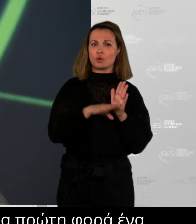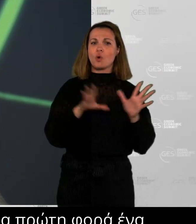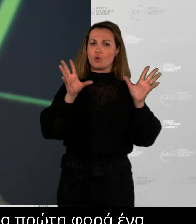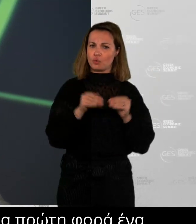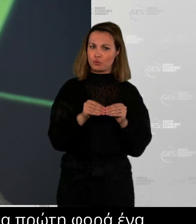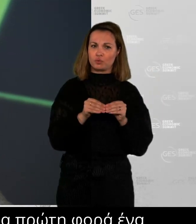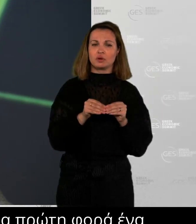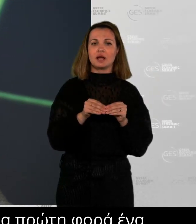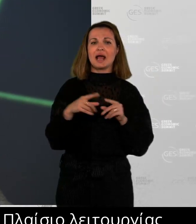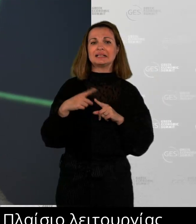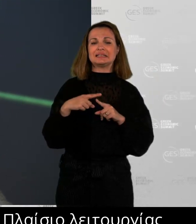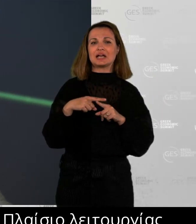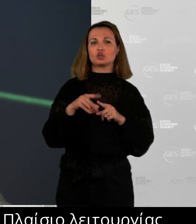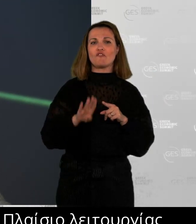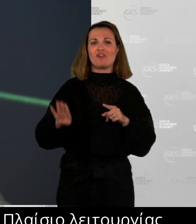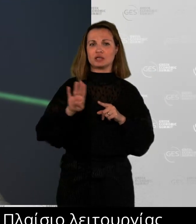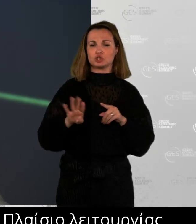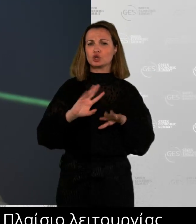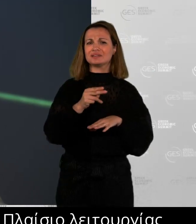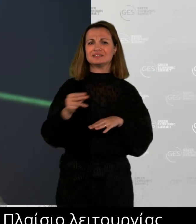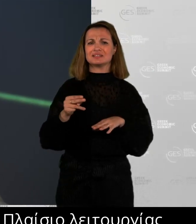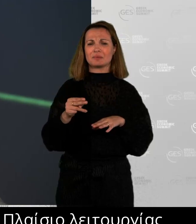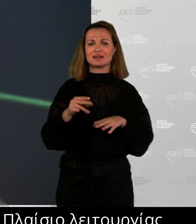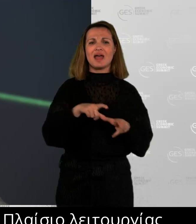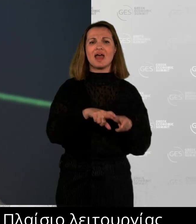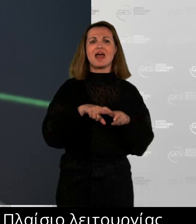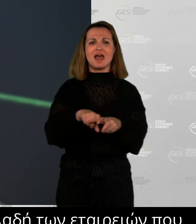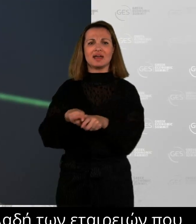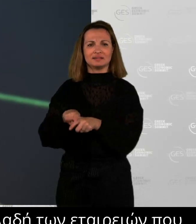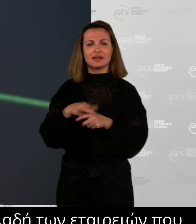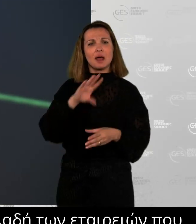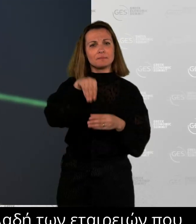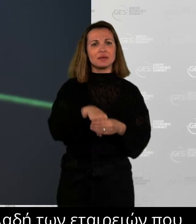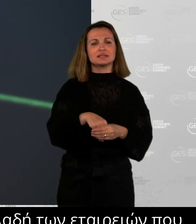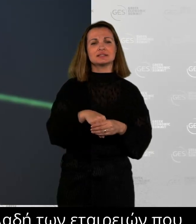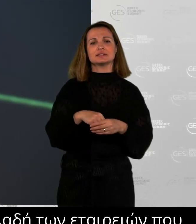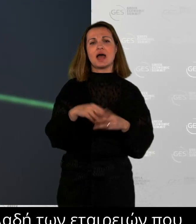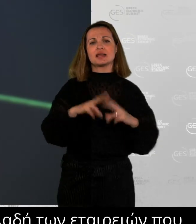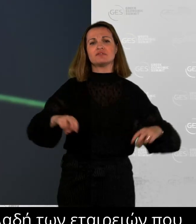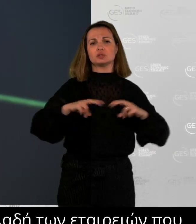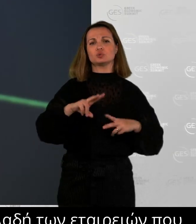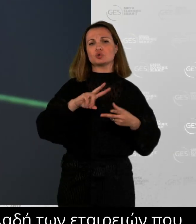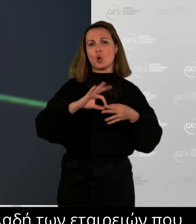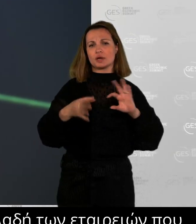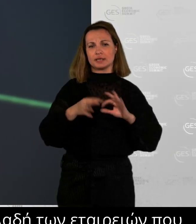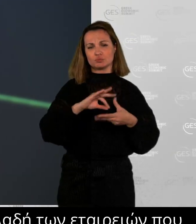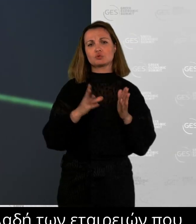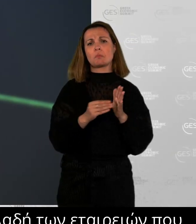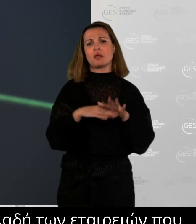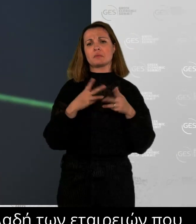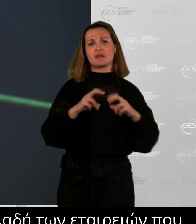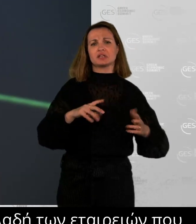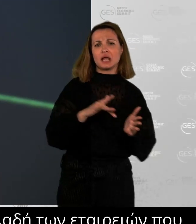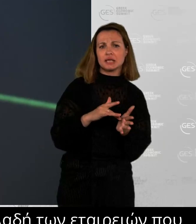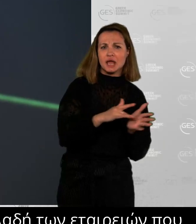των spin-off εταιριών, δηλαδή των εταιριών που ιδρύονται στους ερευνητικούς οργανισμούς, τα δημόσια πανεπιστήμια και τα ερευνητικά κέντρα, για